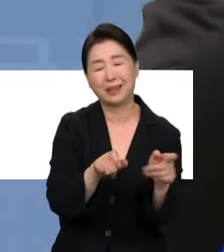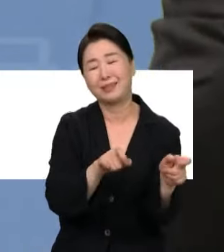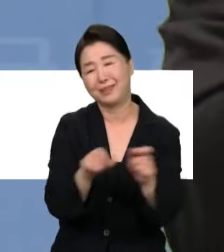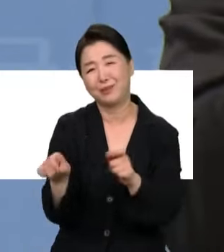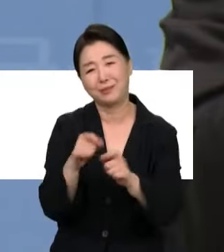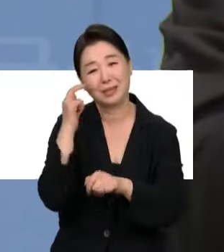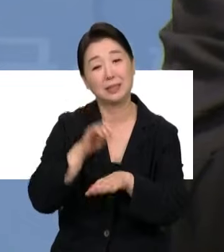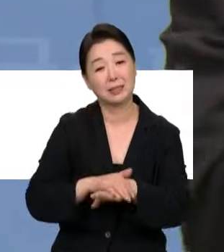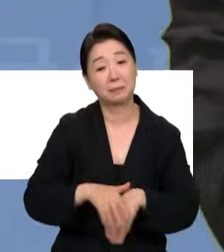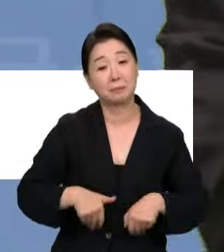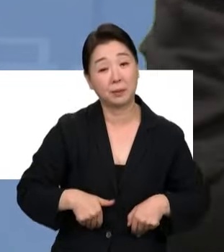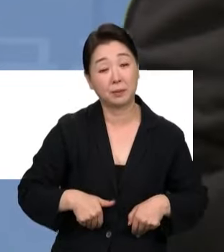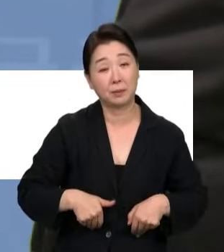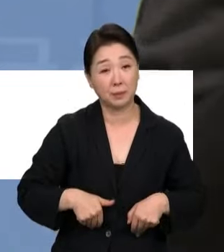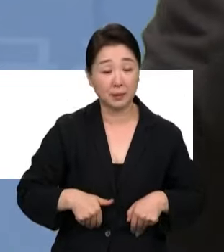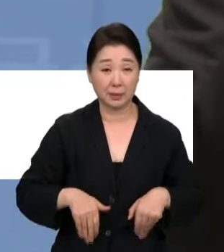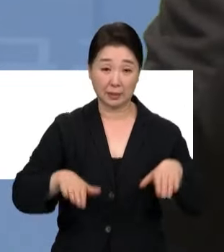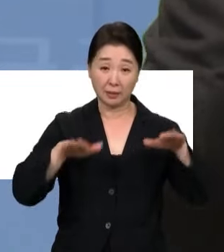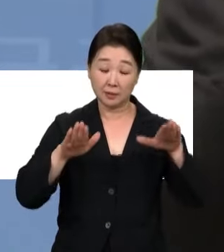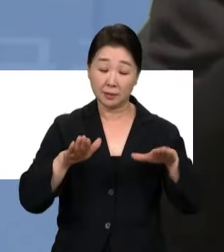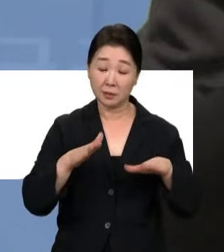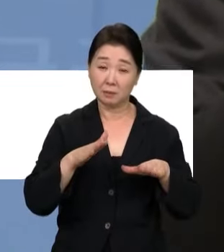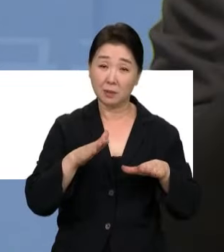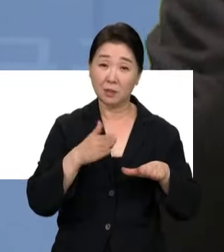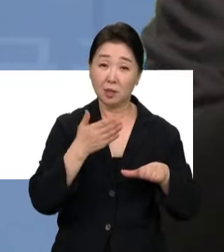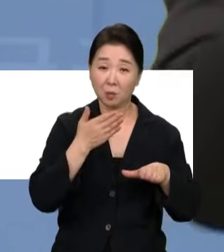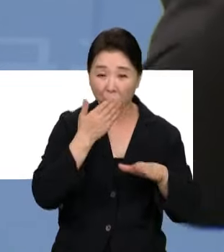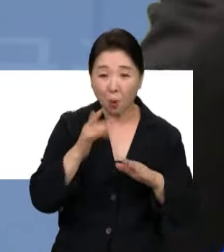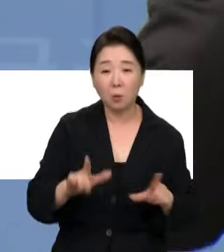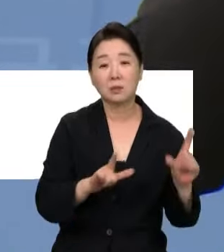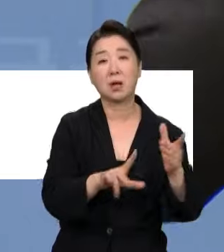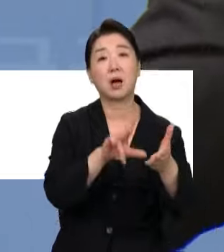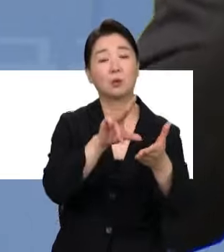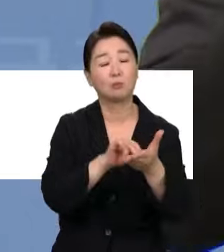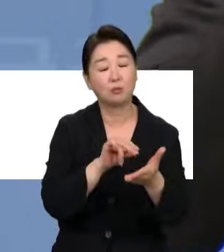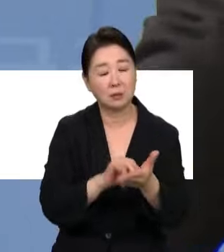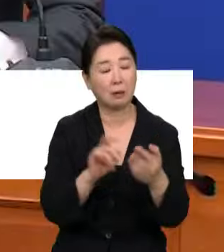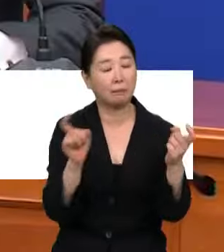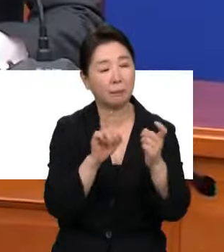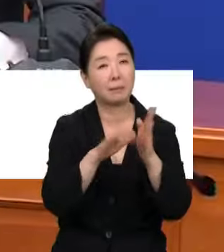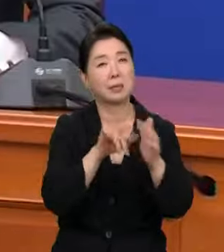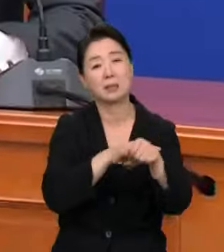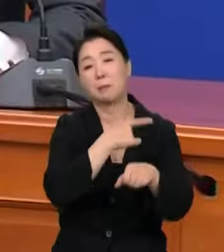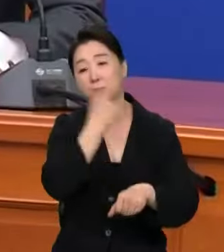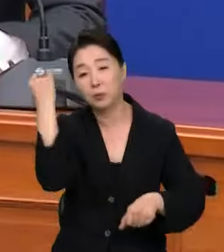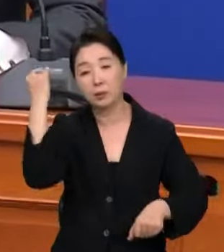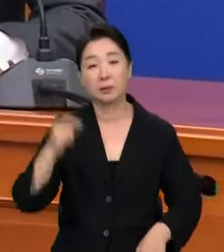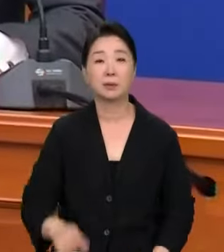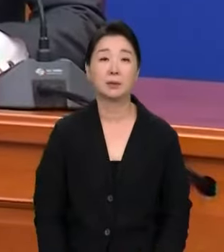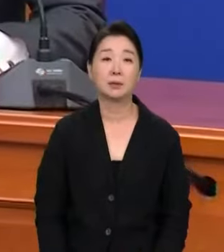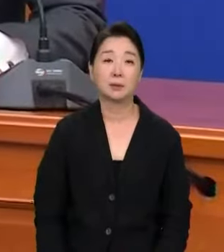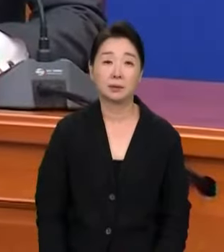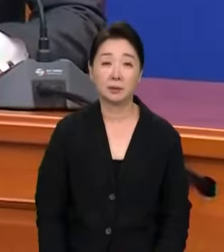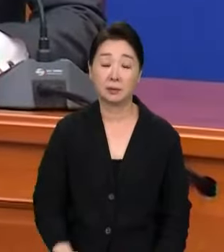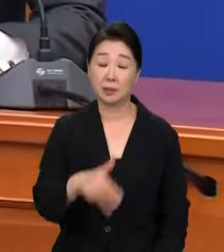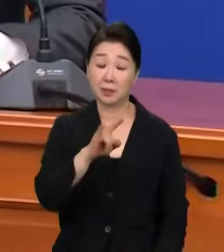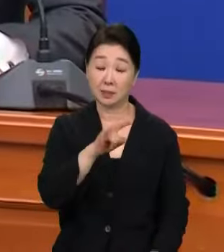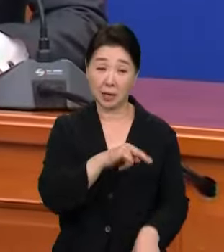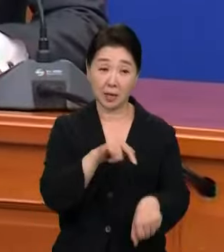필요가 있습니다. 지금은 민생 문제만 다루기에도 시간이 부족합니다. 최상병 특검법을 두고